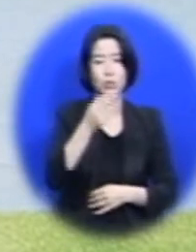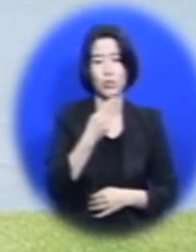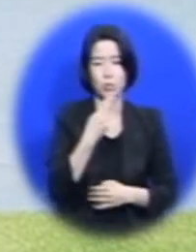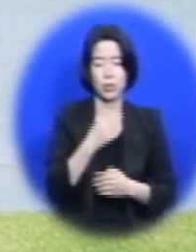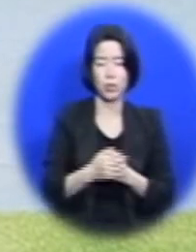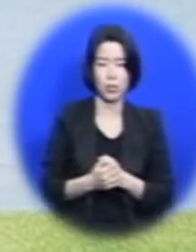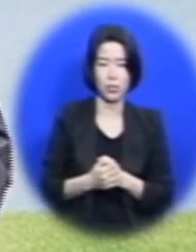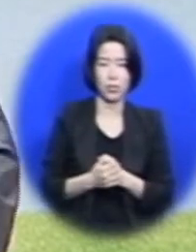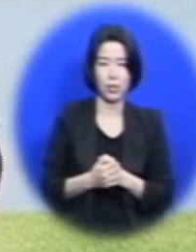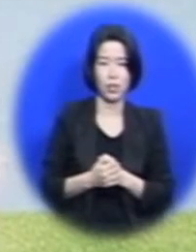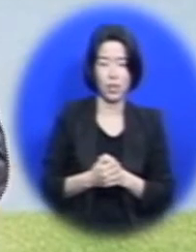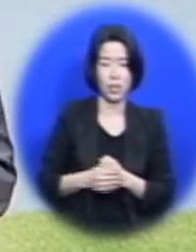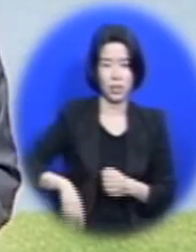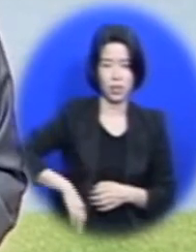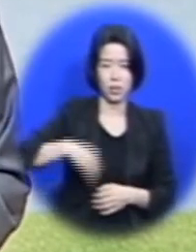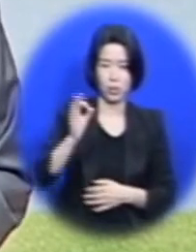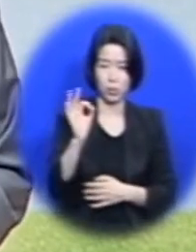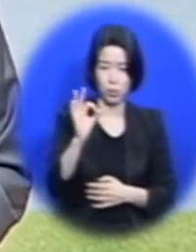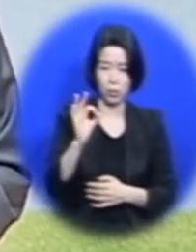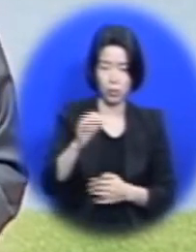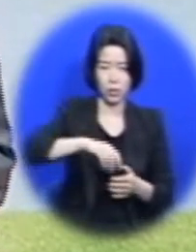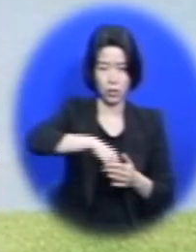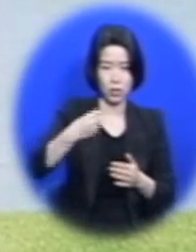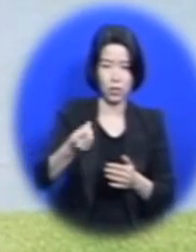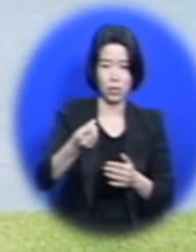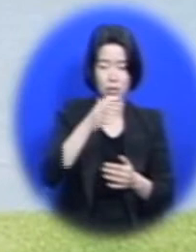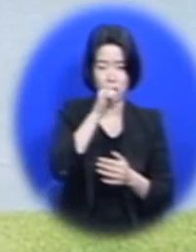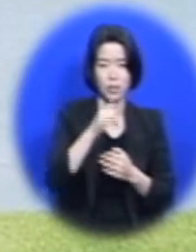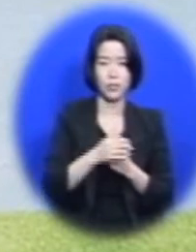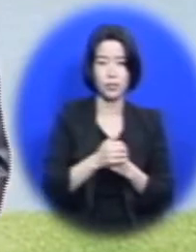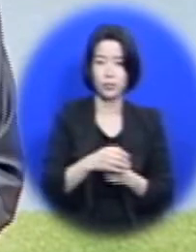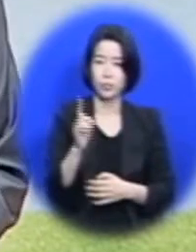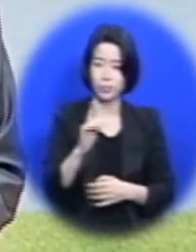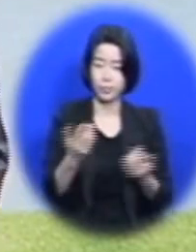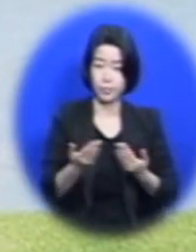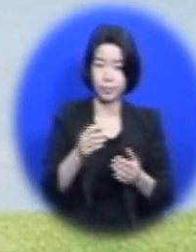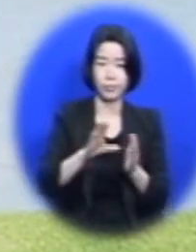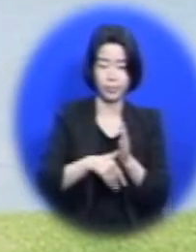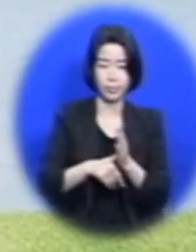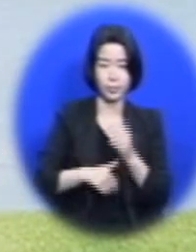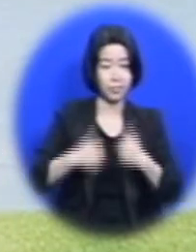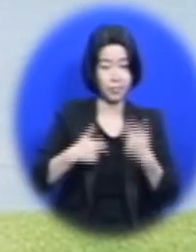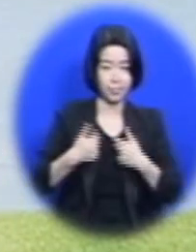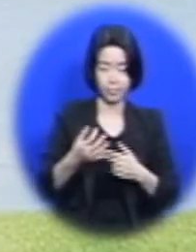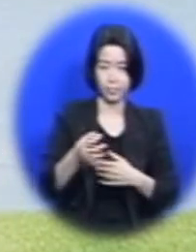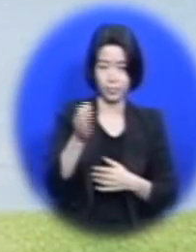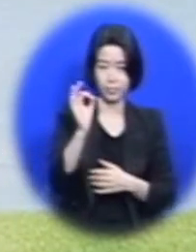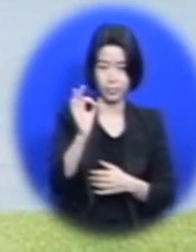없었어요. 그는 동전을 꺼냈습니다. 늘 무슨 일을 할 때 재미삼아